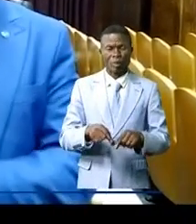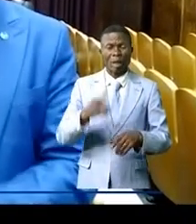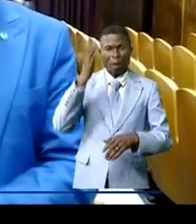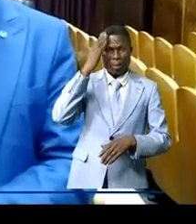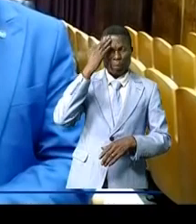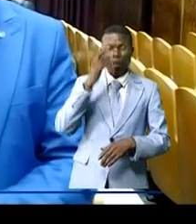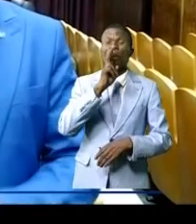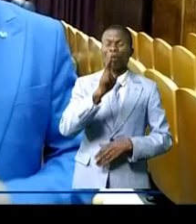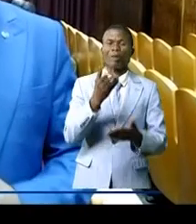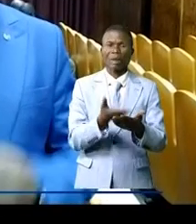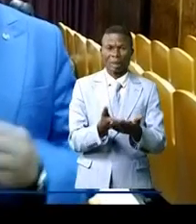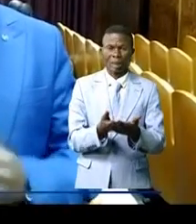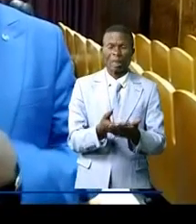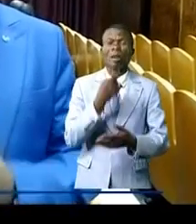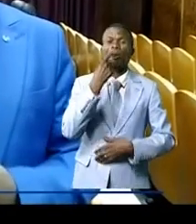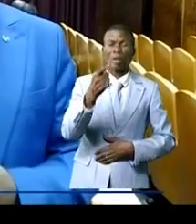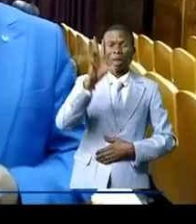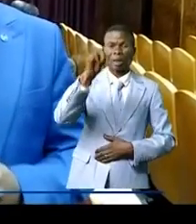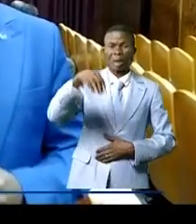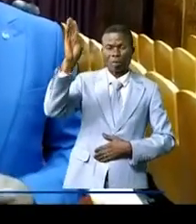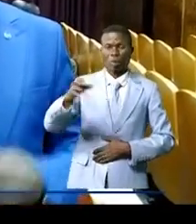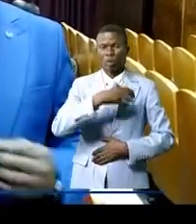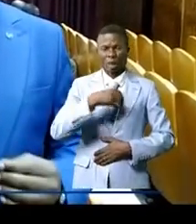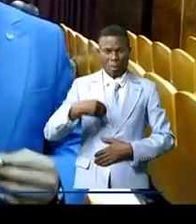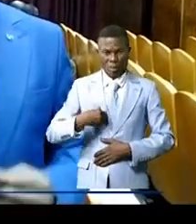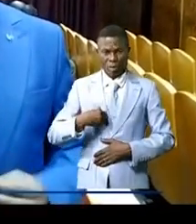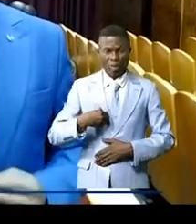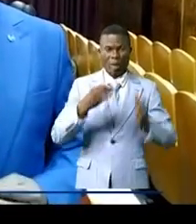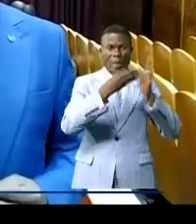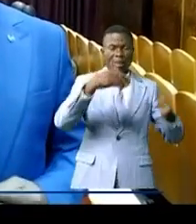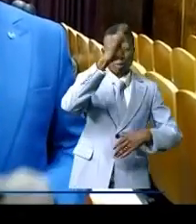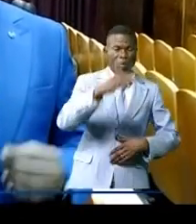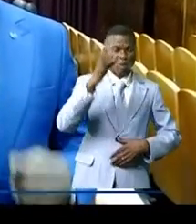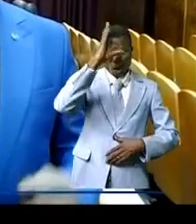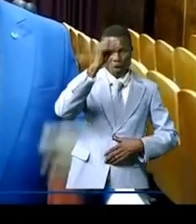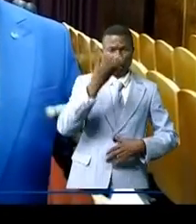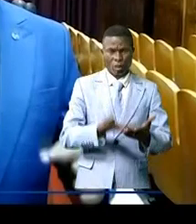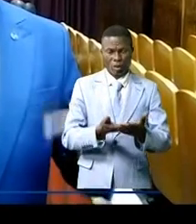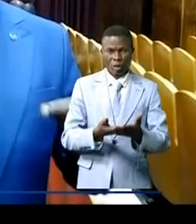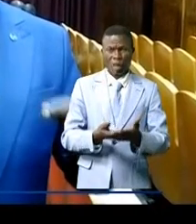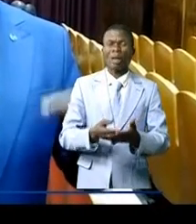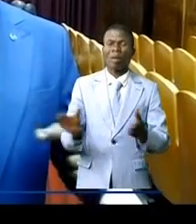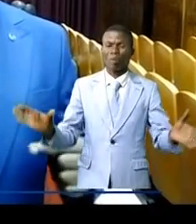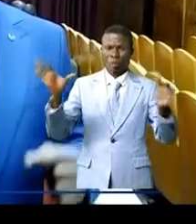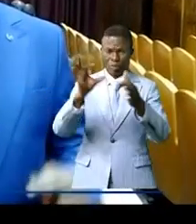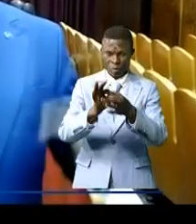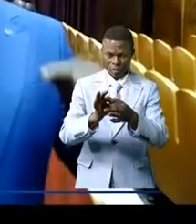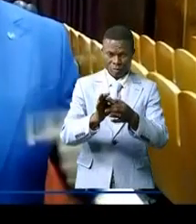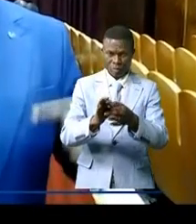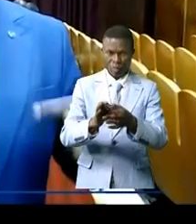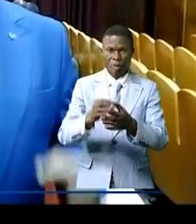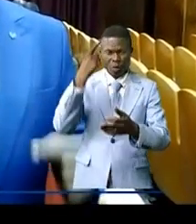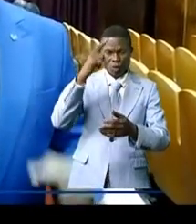d'une réalité en disant 30% des femmes. Alors le minimum serait qu'on puisse mettre ces 30% comme